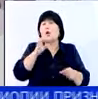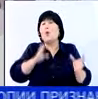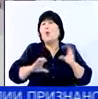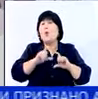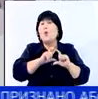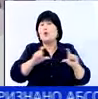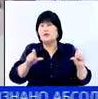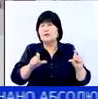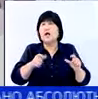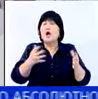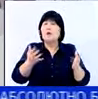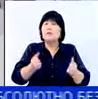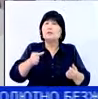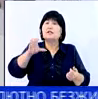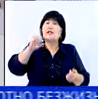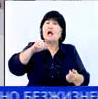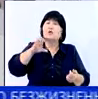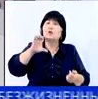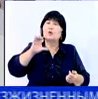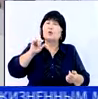университет приобрел статус